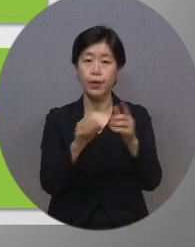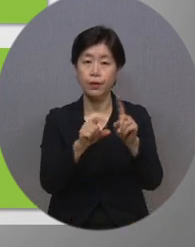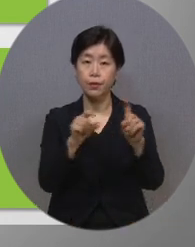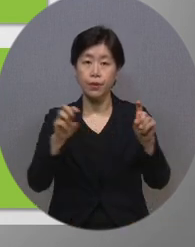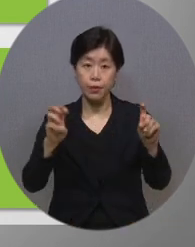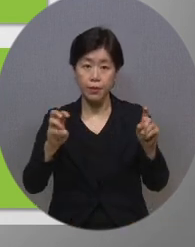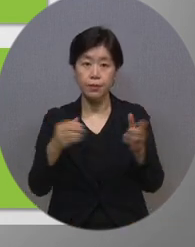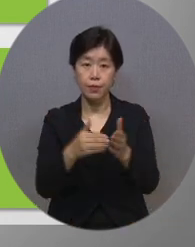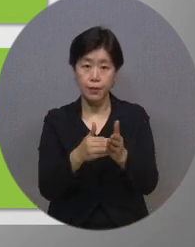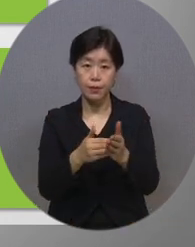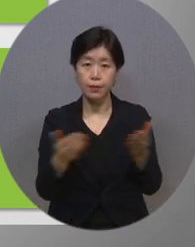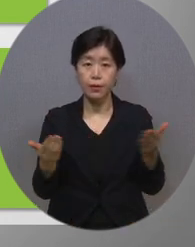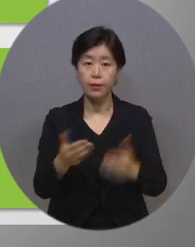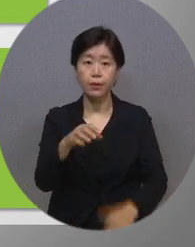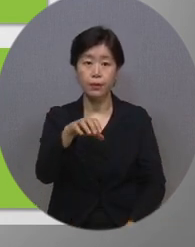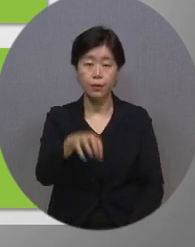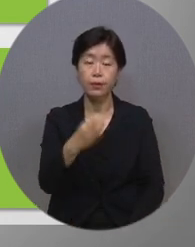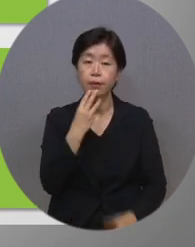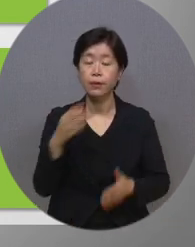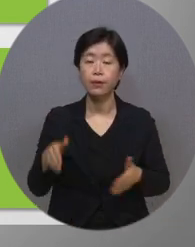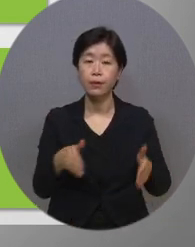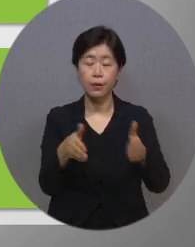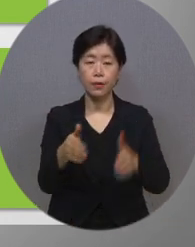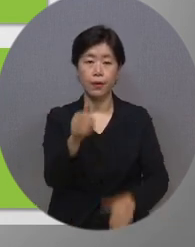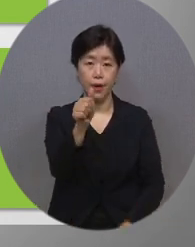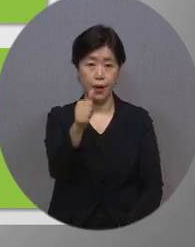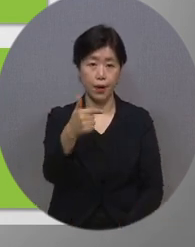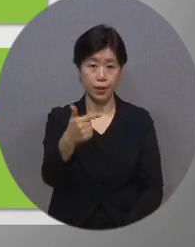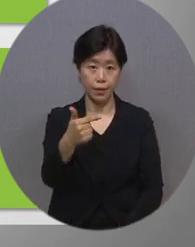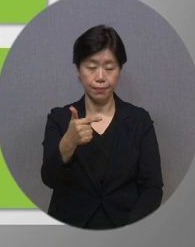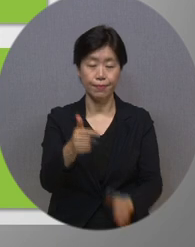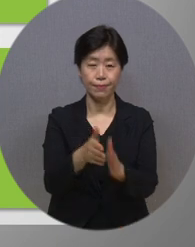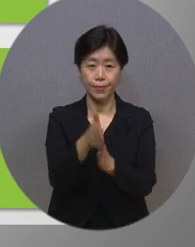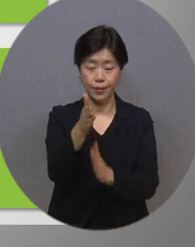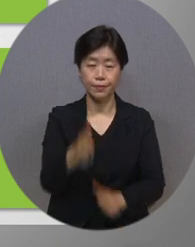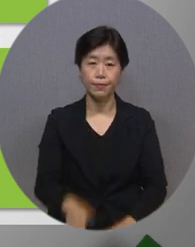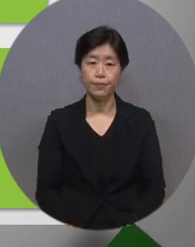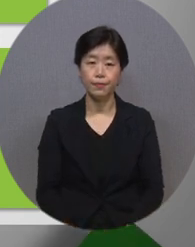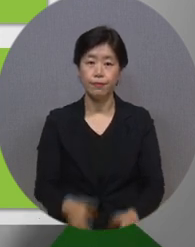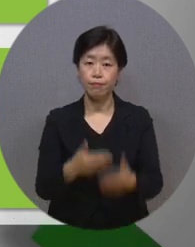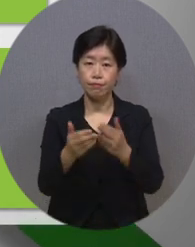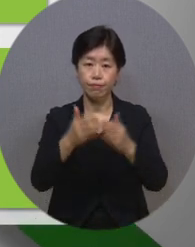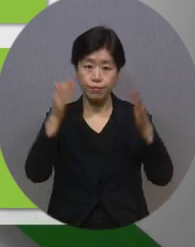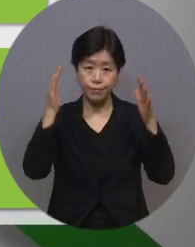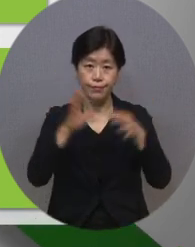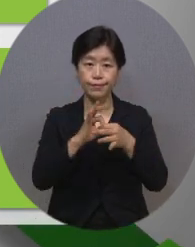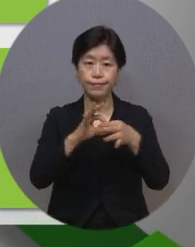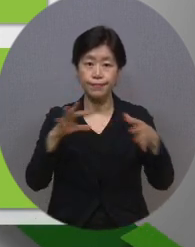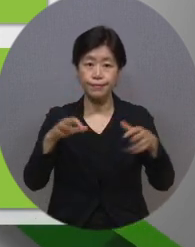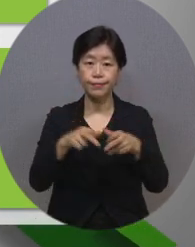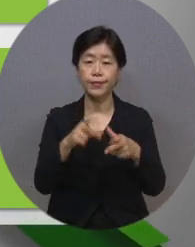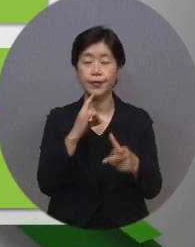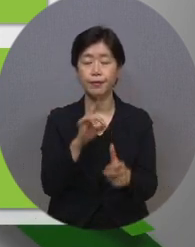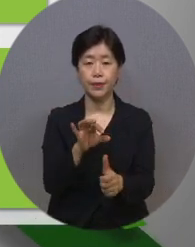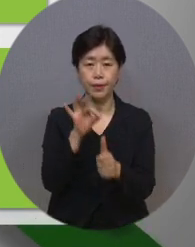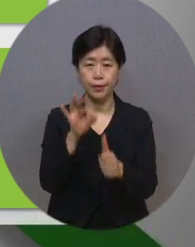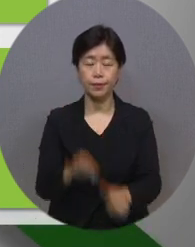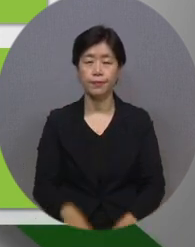30일까지며 근무지는 경기도 하남시입니다. 경력과 학력은 무관하며 장애인만